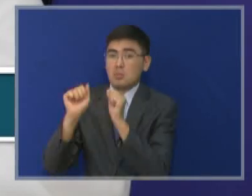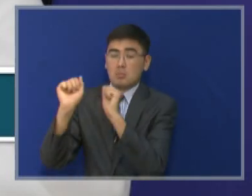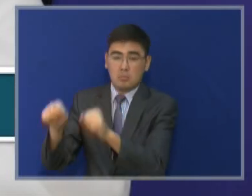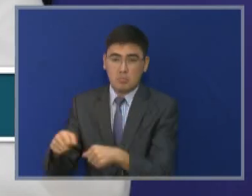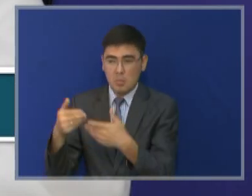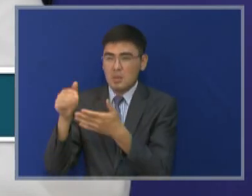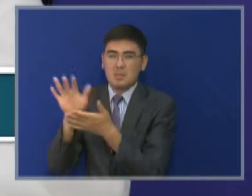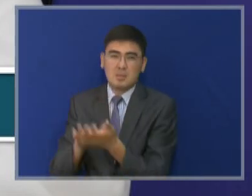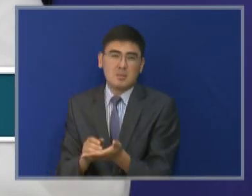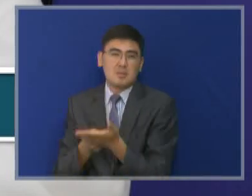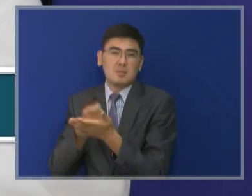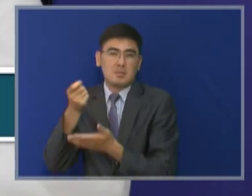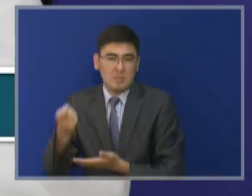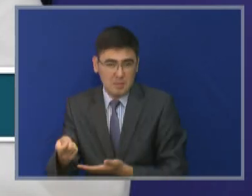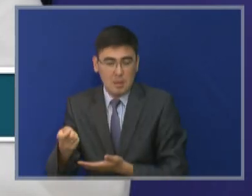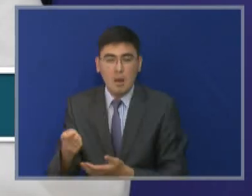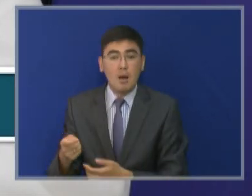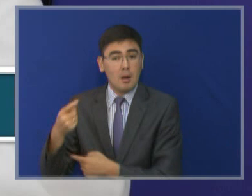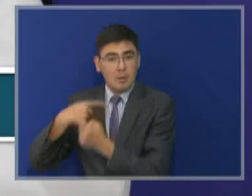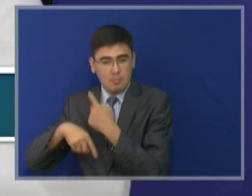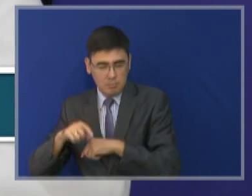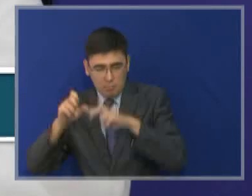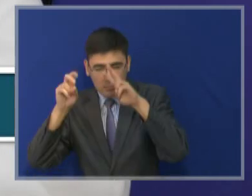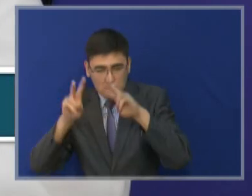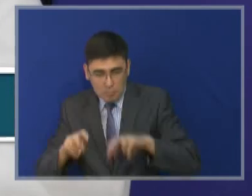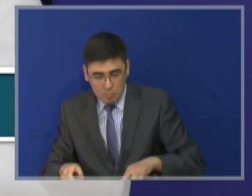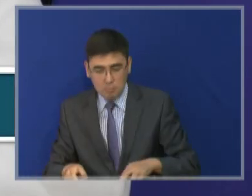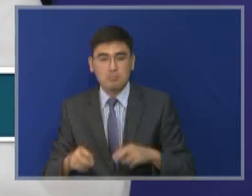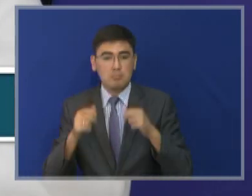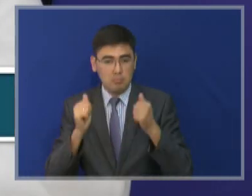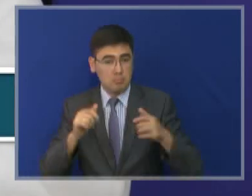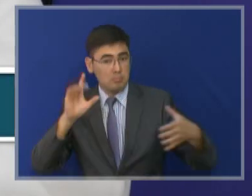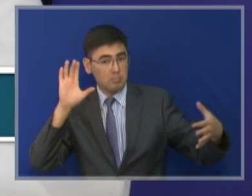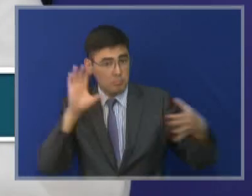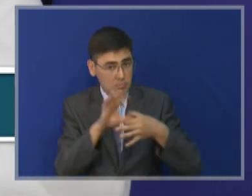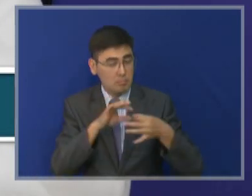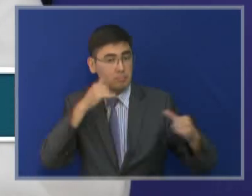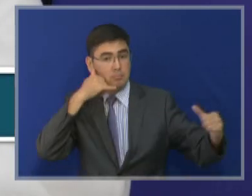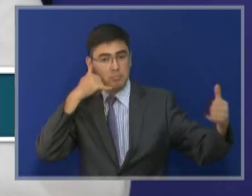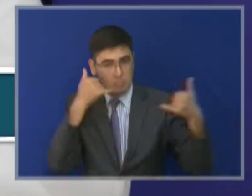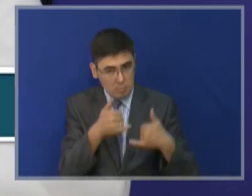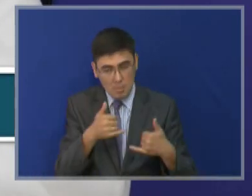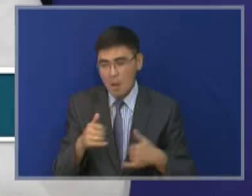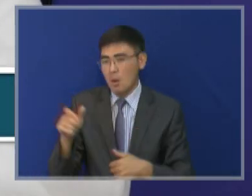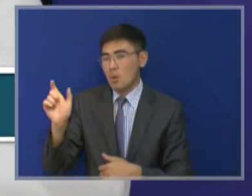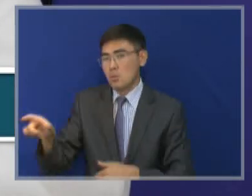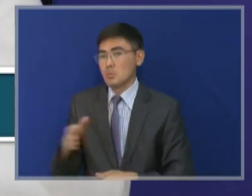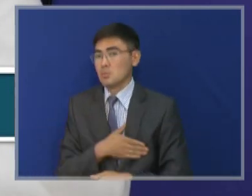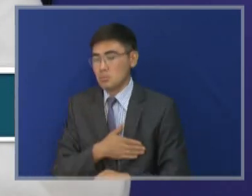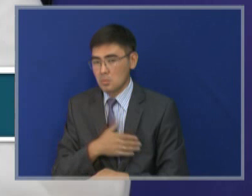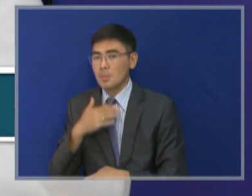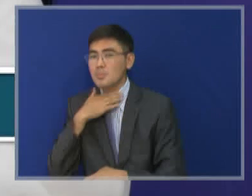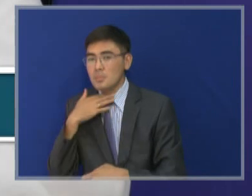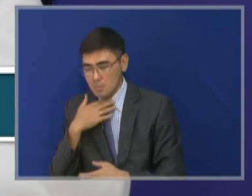өтініш береді. Біз сол өтінішті тексере отырып, кері байланыс орната отырып, еріктілеріміз, волонтерларымыз арқылы